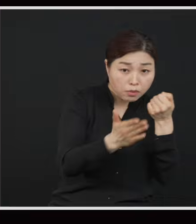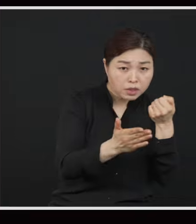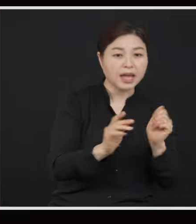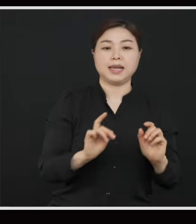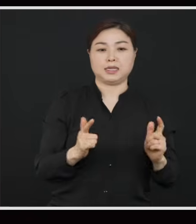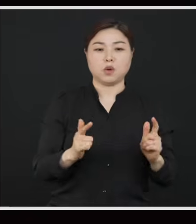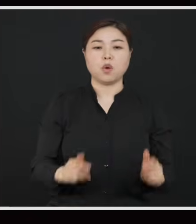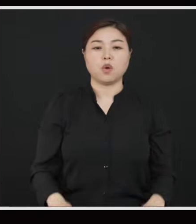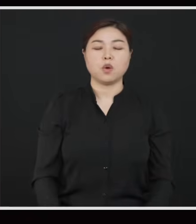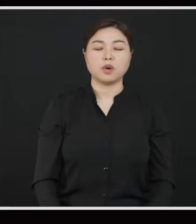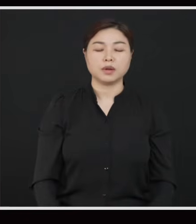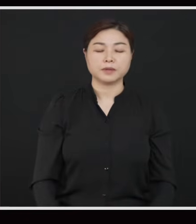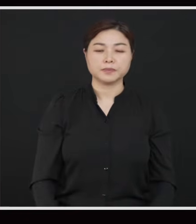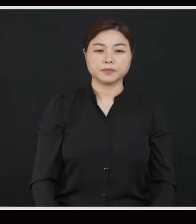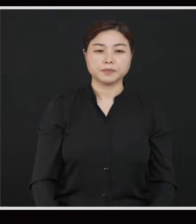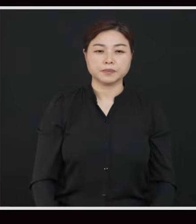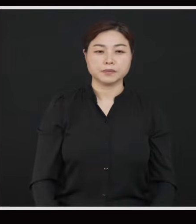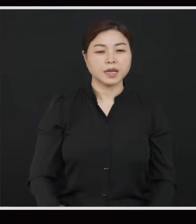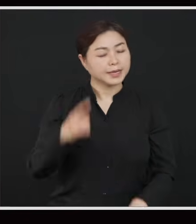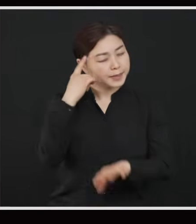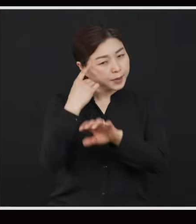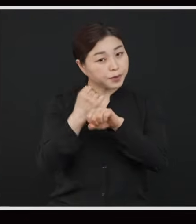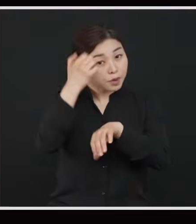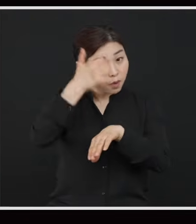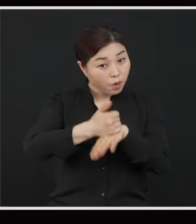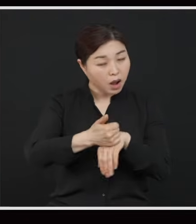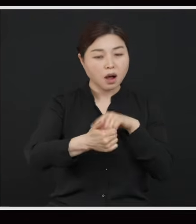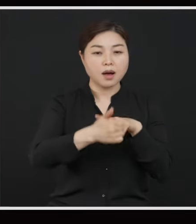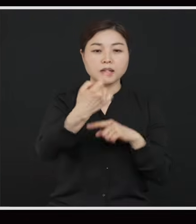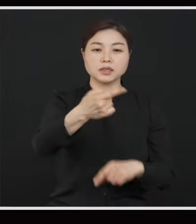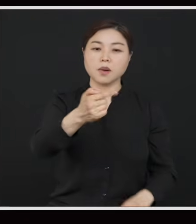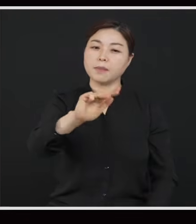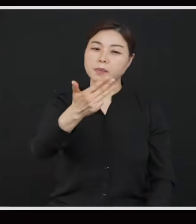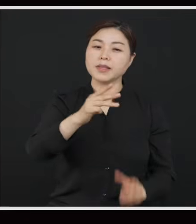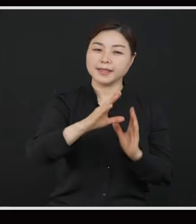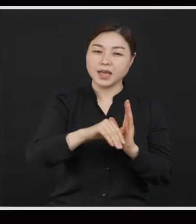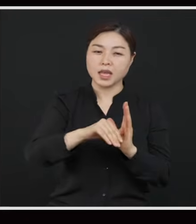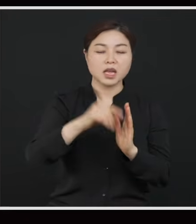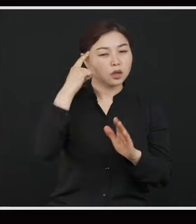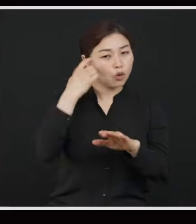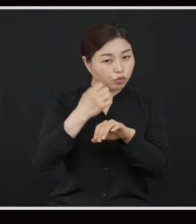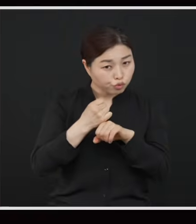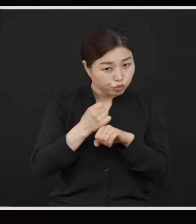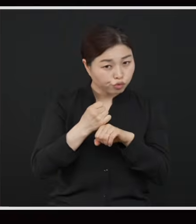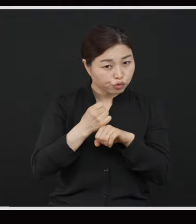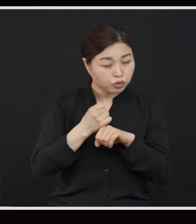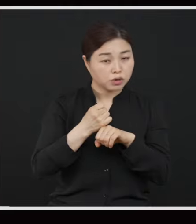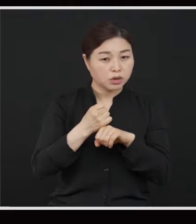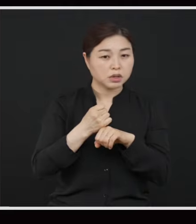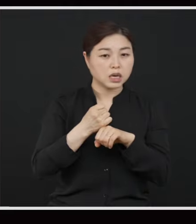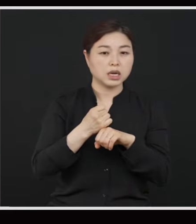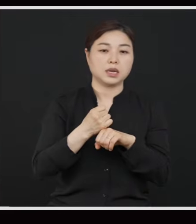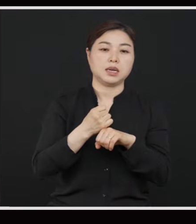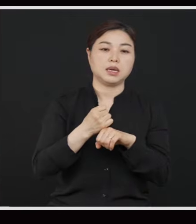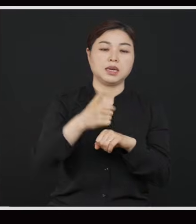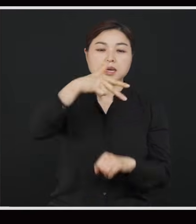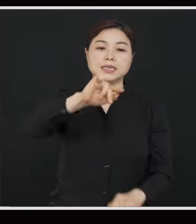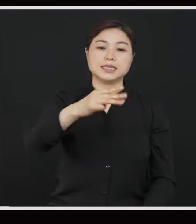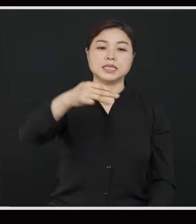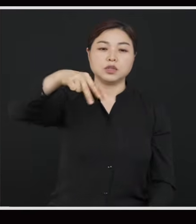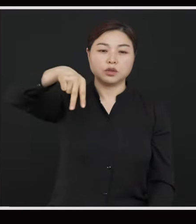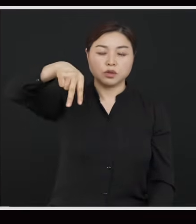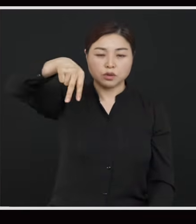아니라, 이 실험을 해보면은 1800년대 학자들이 실험을 해봤는데, 딴